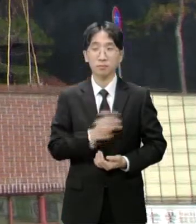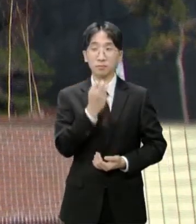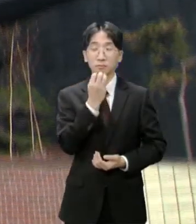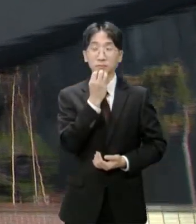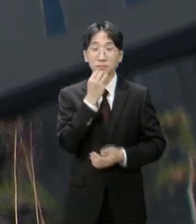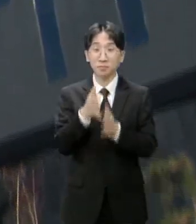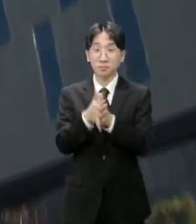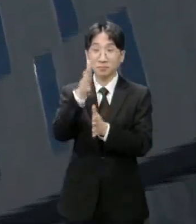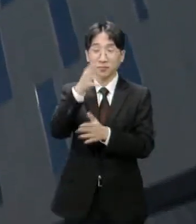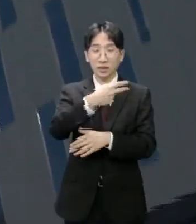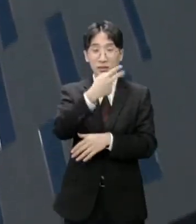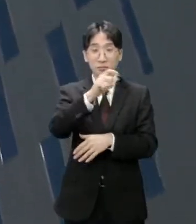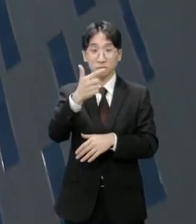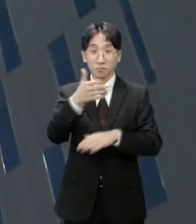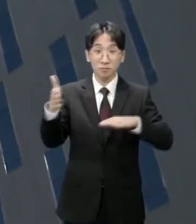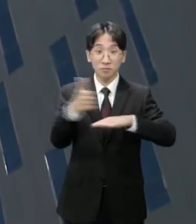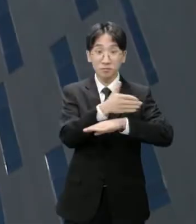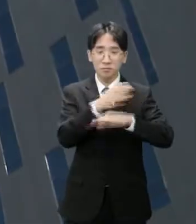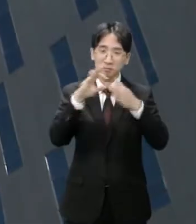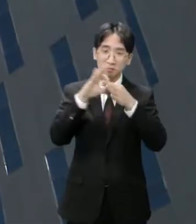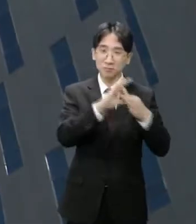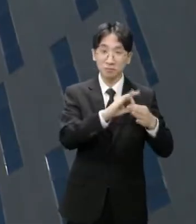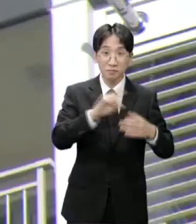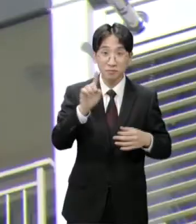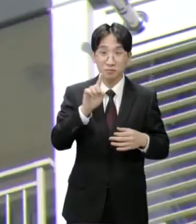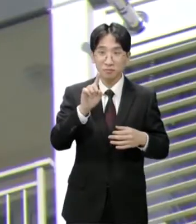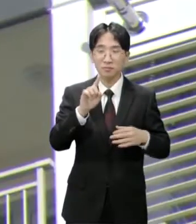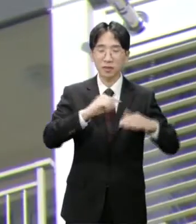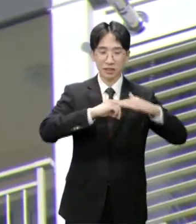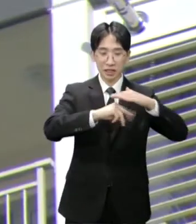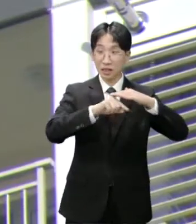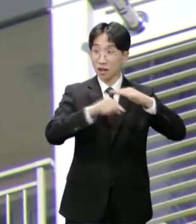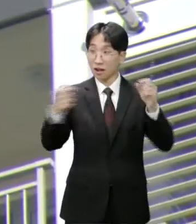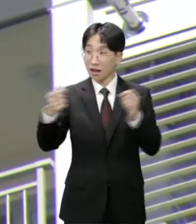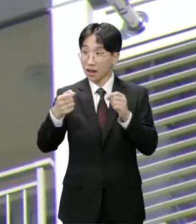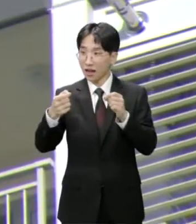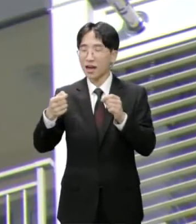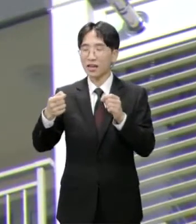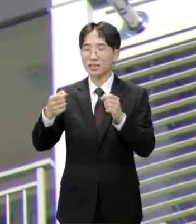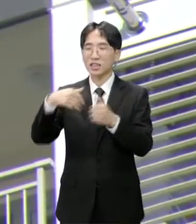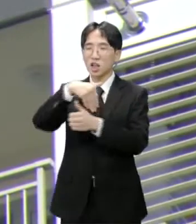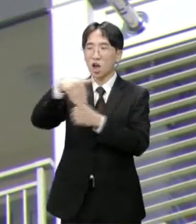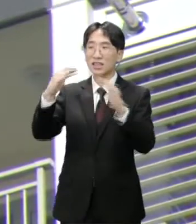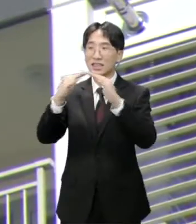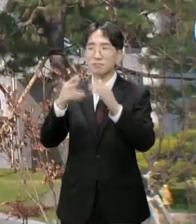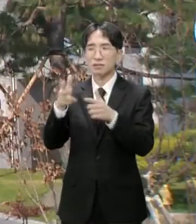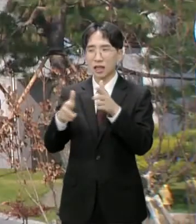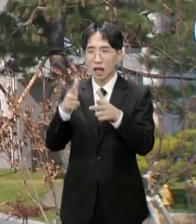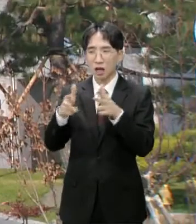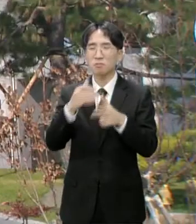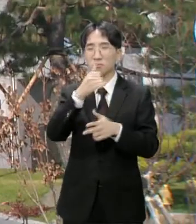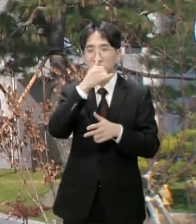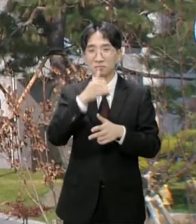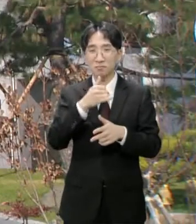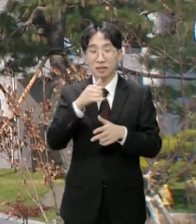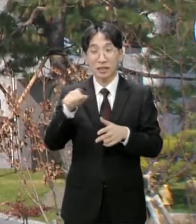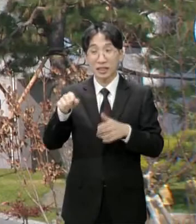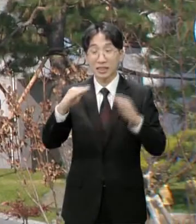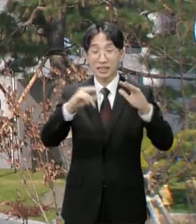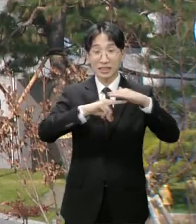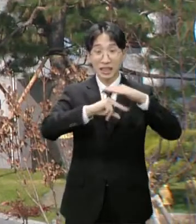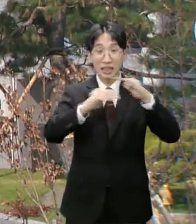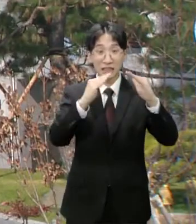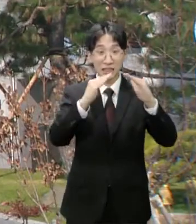서울시가 지난 2016년부터 이어오고 있는 역세권 청년주택 사업. 민간업체에 혜택을 줘 지하철역